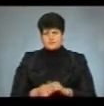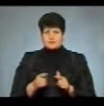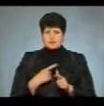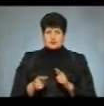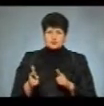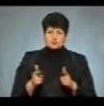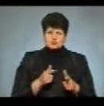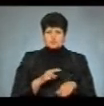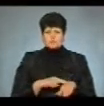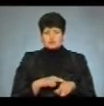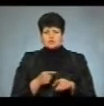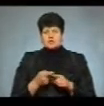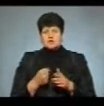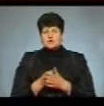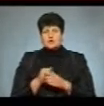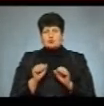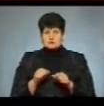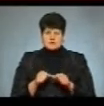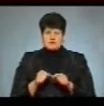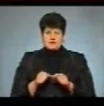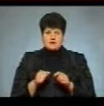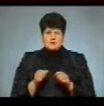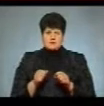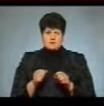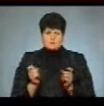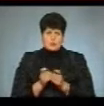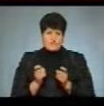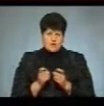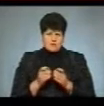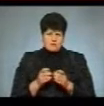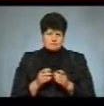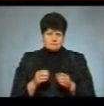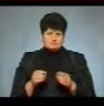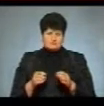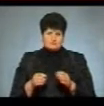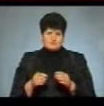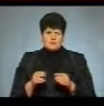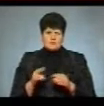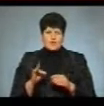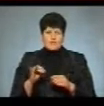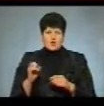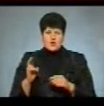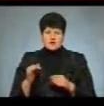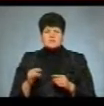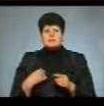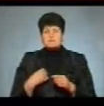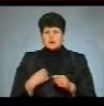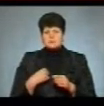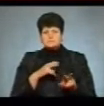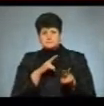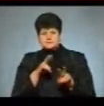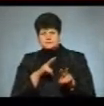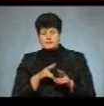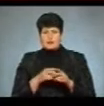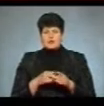готується поліція до можливих провокацій чи ні? Чи наразі жодних таких ознак? Ми, звичайно, моніторимо оперативну